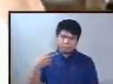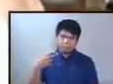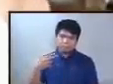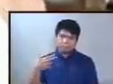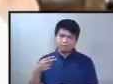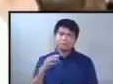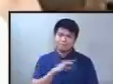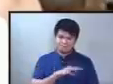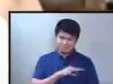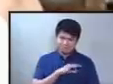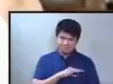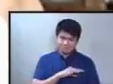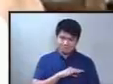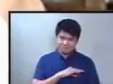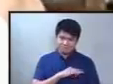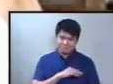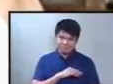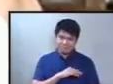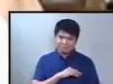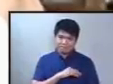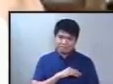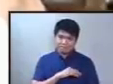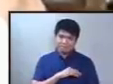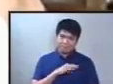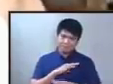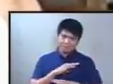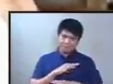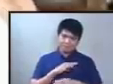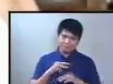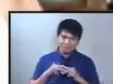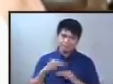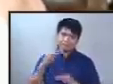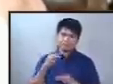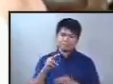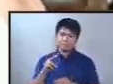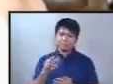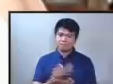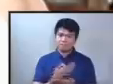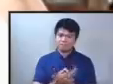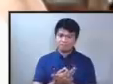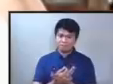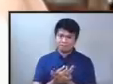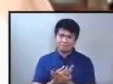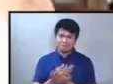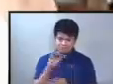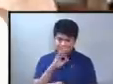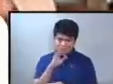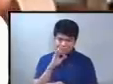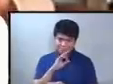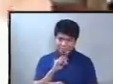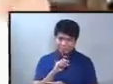return. So at least sulit din, so at least na, para ma-maximize yung pera ng ating mga kababayan. So